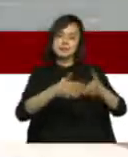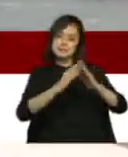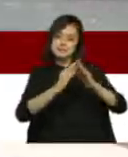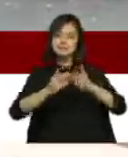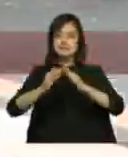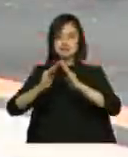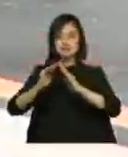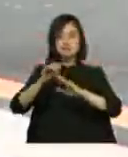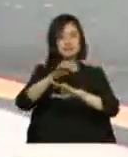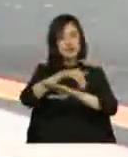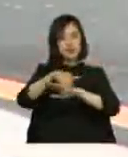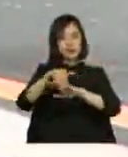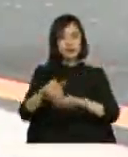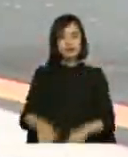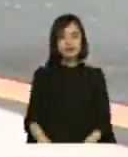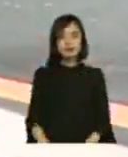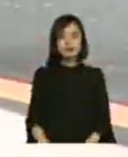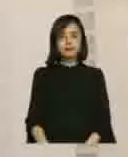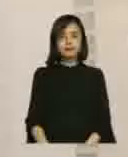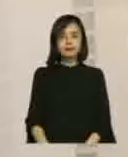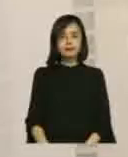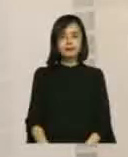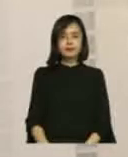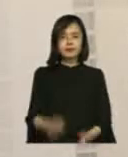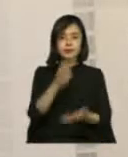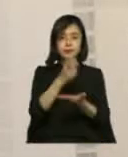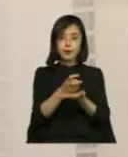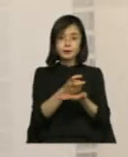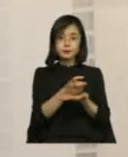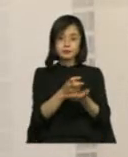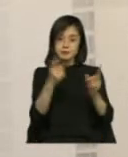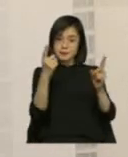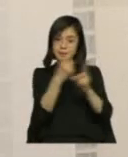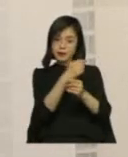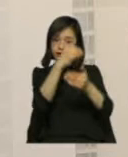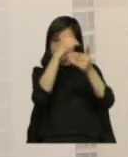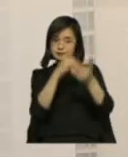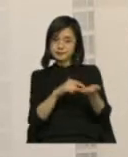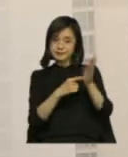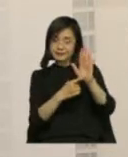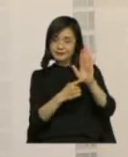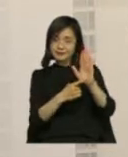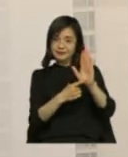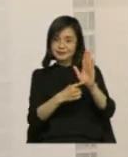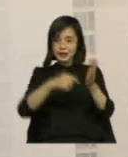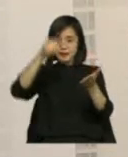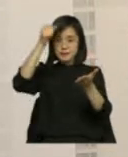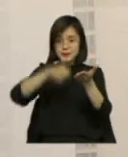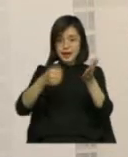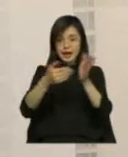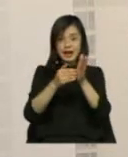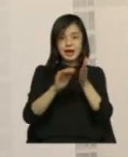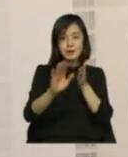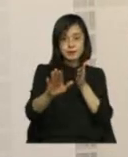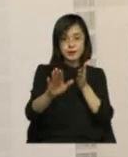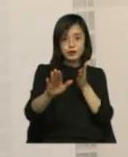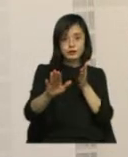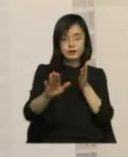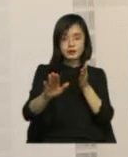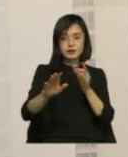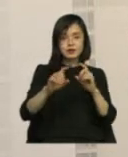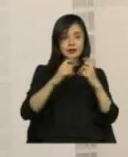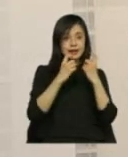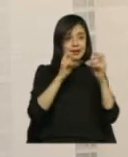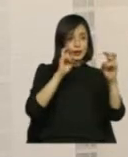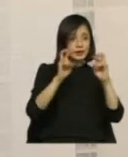350m 이내로 확대하는 겁니다. 개정안이 본회의를 통과할 경우 청년주택 공급 가능 물량은 민간임대와